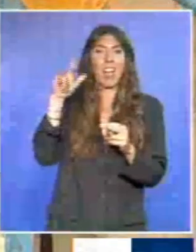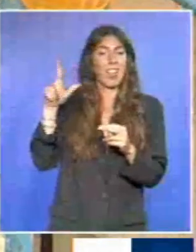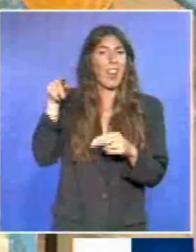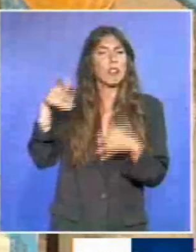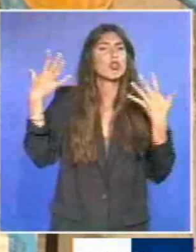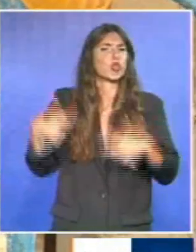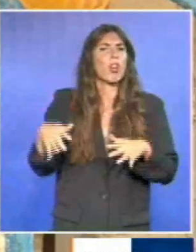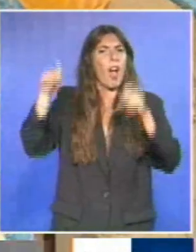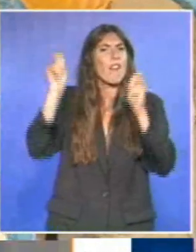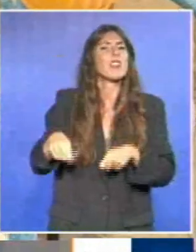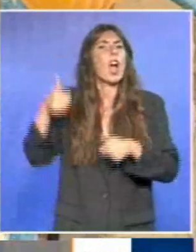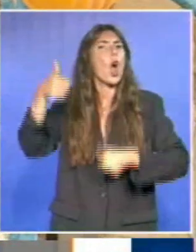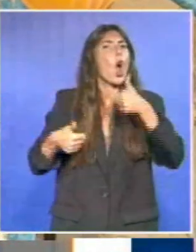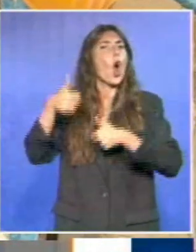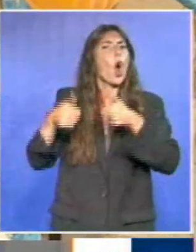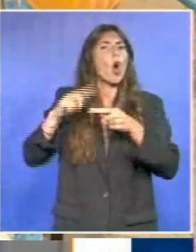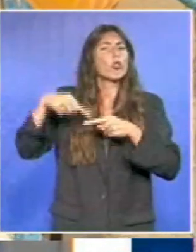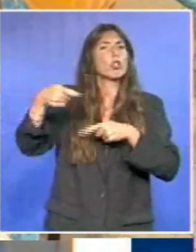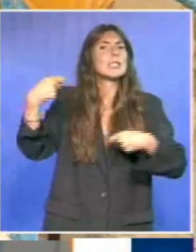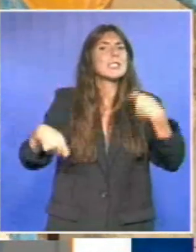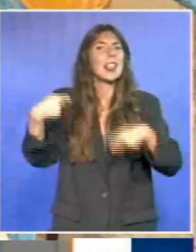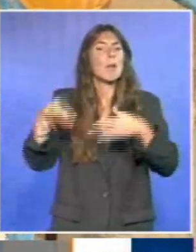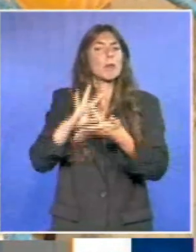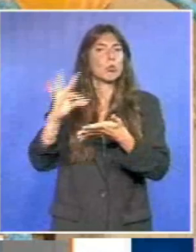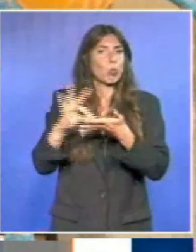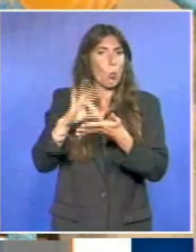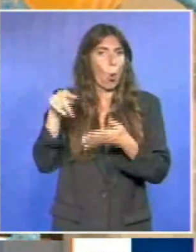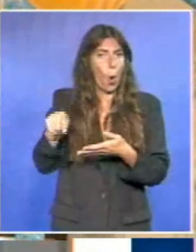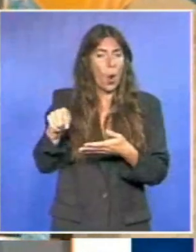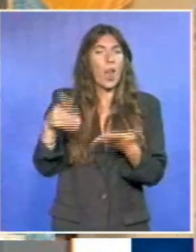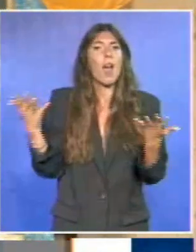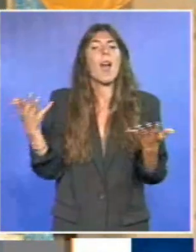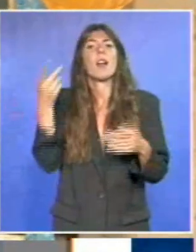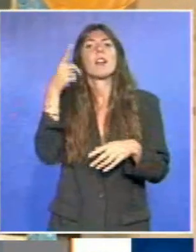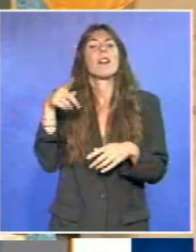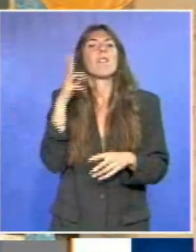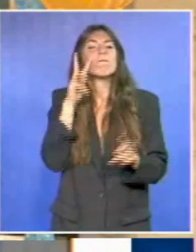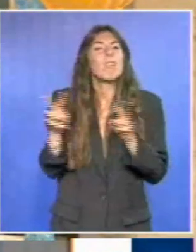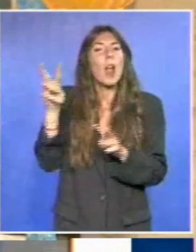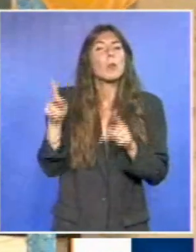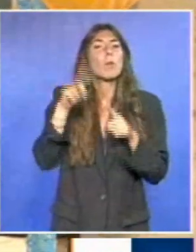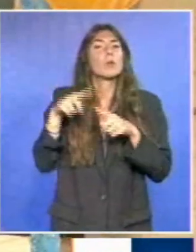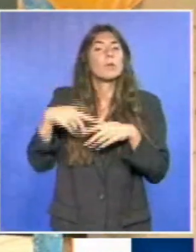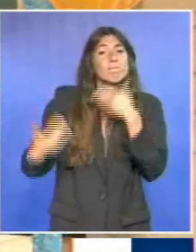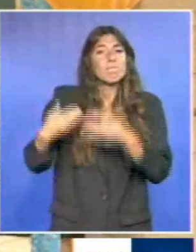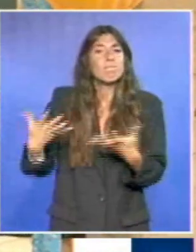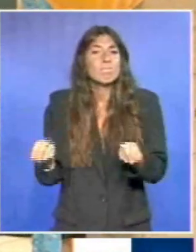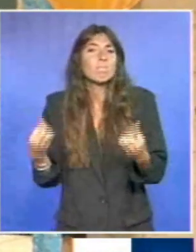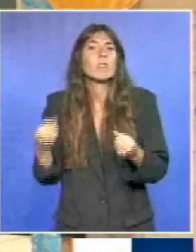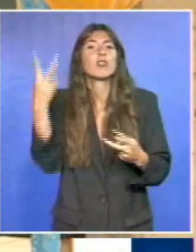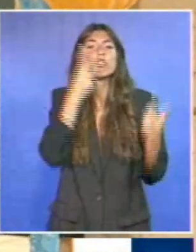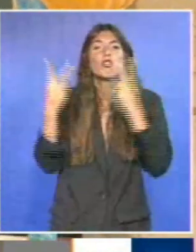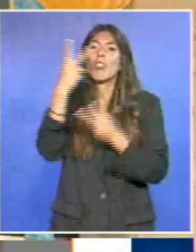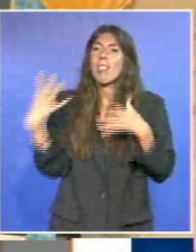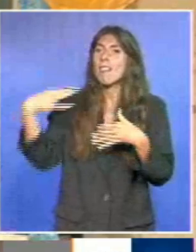già realizzato un concorso che partirà a settembre nelle scuole pensa valuta agisci proprio per tentare di coinvolgere i